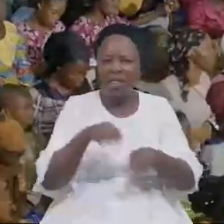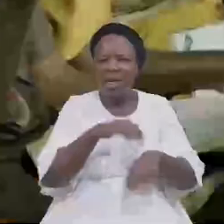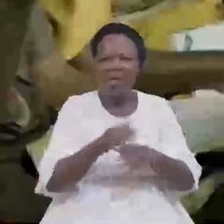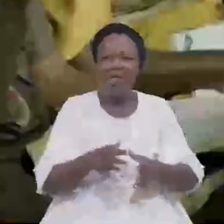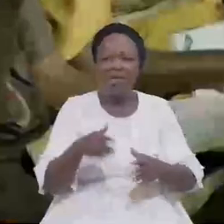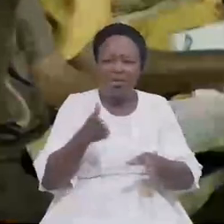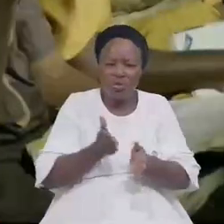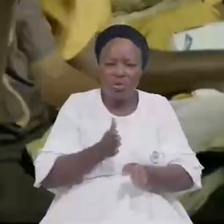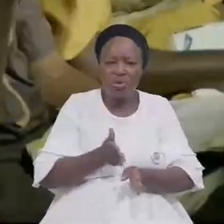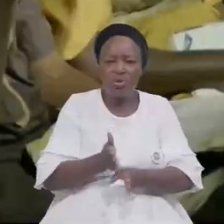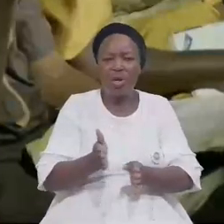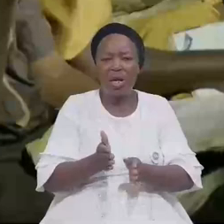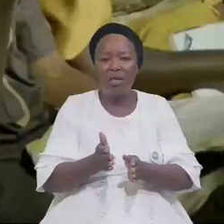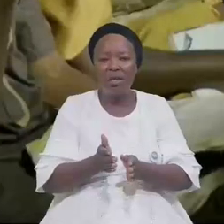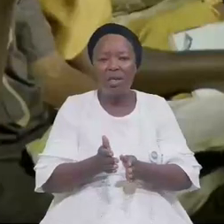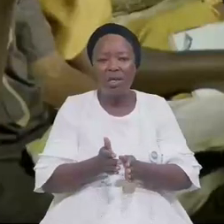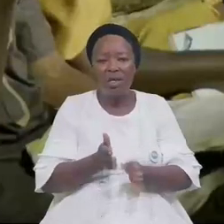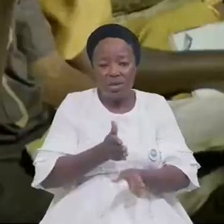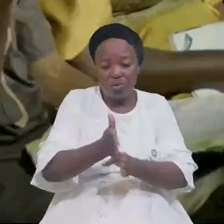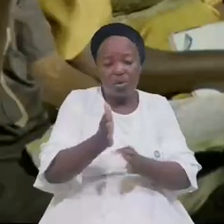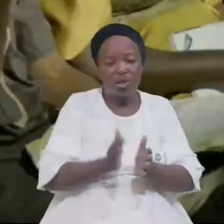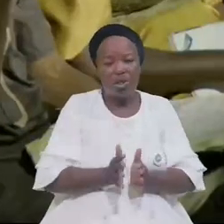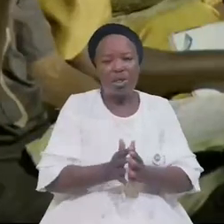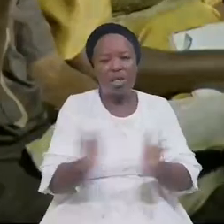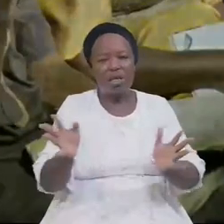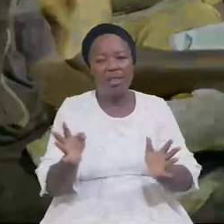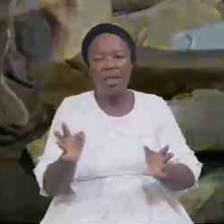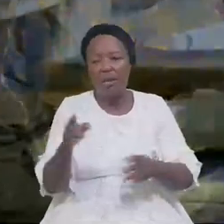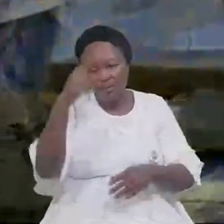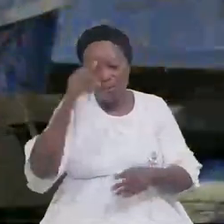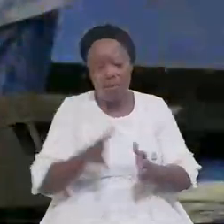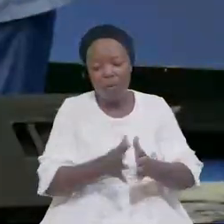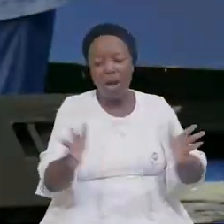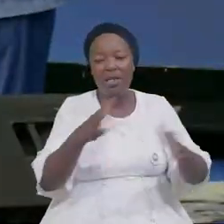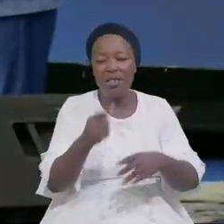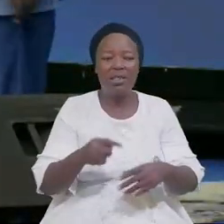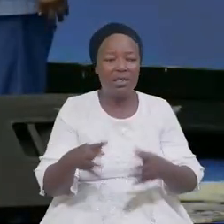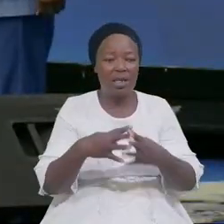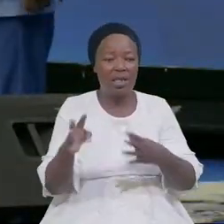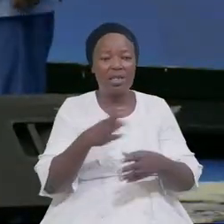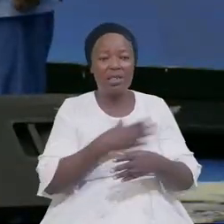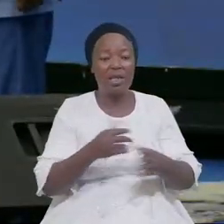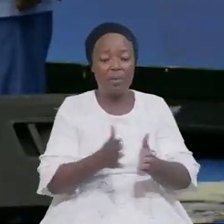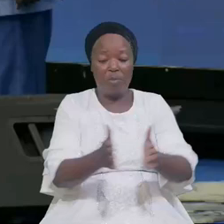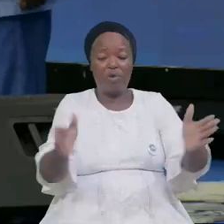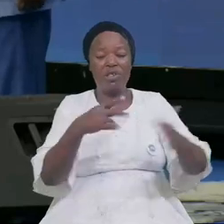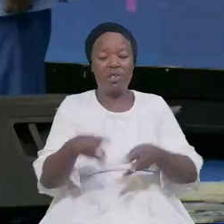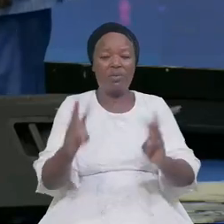est la porte, spacieux est le chemin qui mène à la perdition.